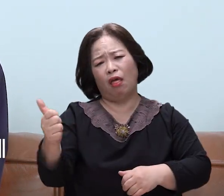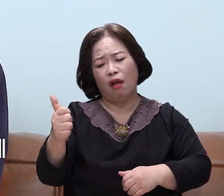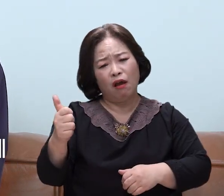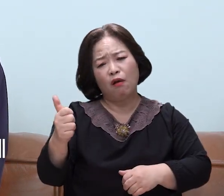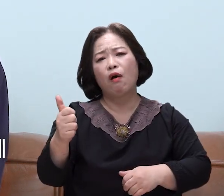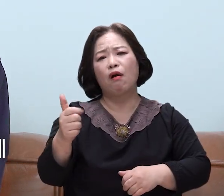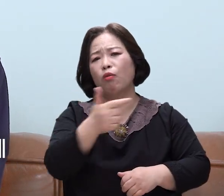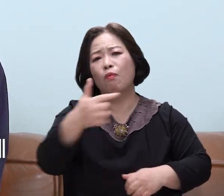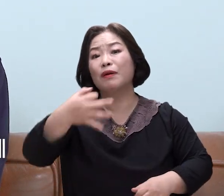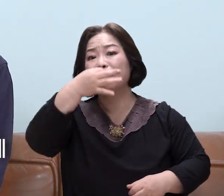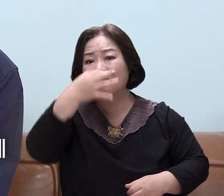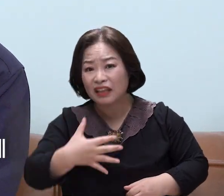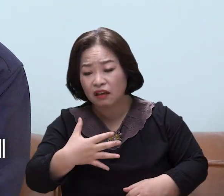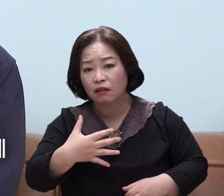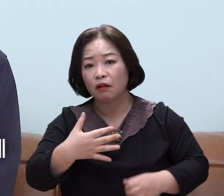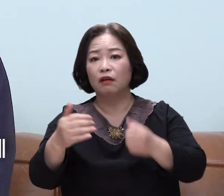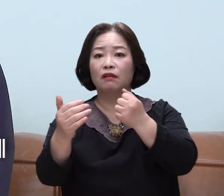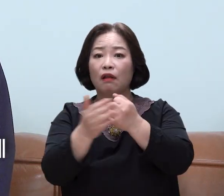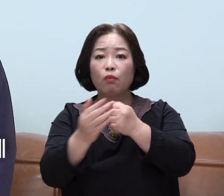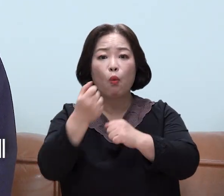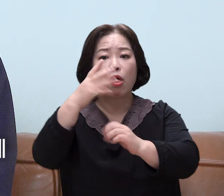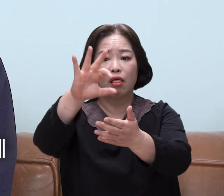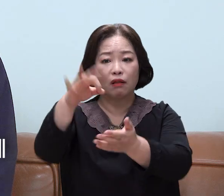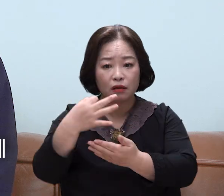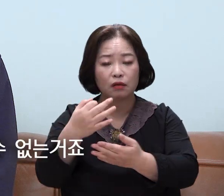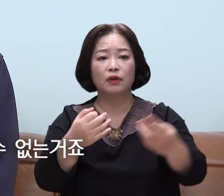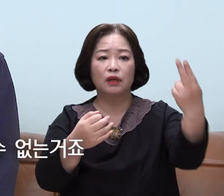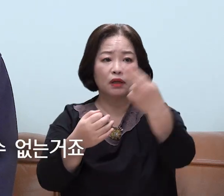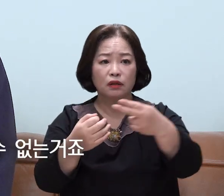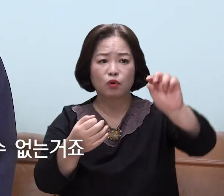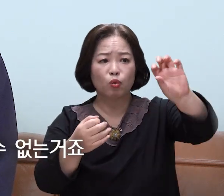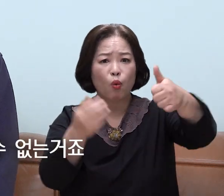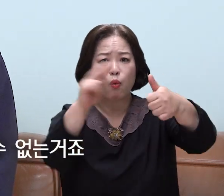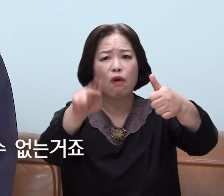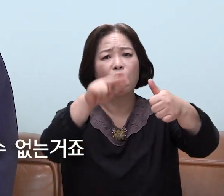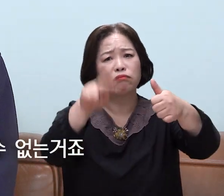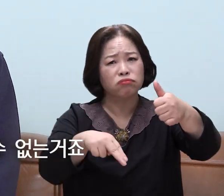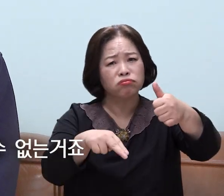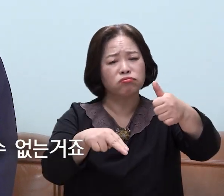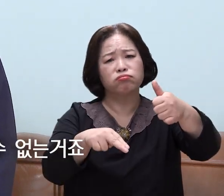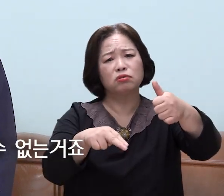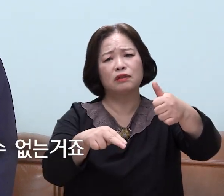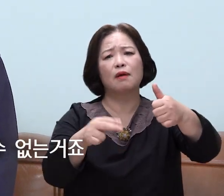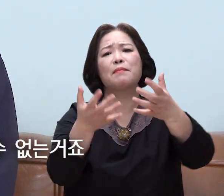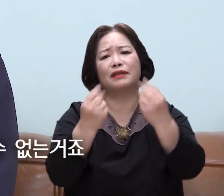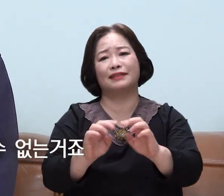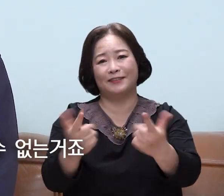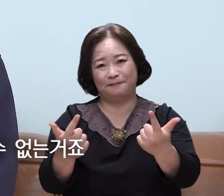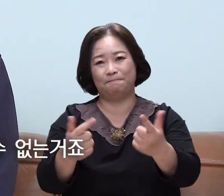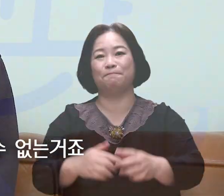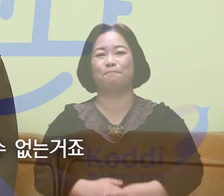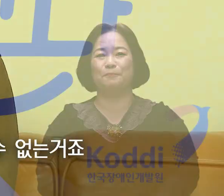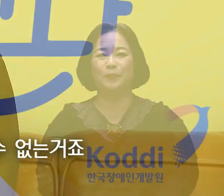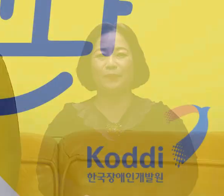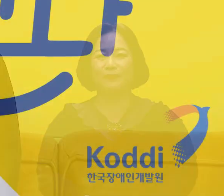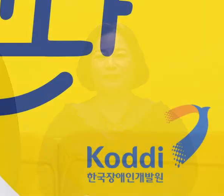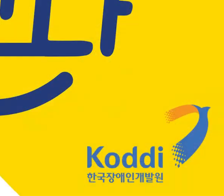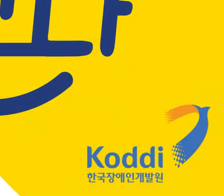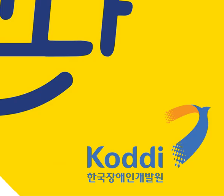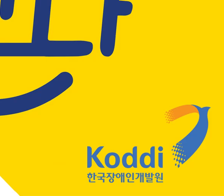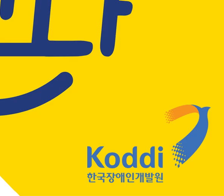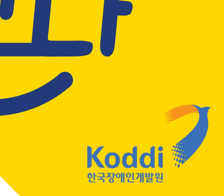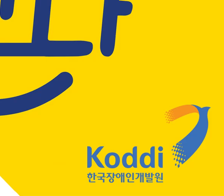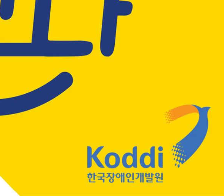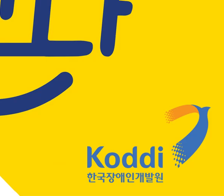정말 홈리스가 아니면 살기 어려운 정도의 그런 상황이니까 그 기준이 결코 높다고 할 수 없는 거죠.